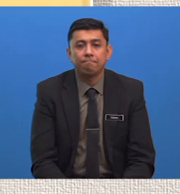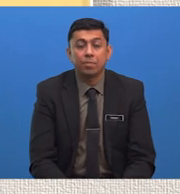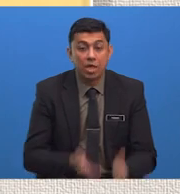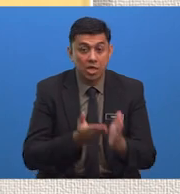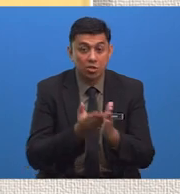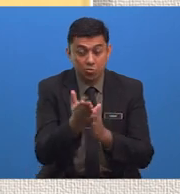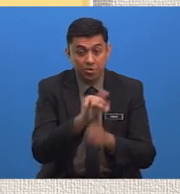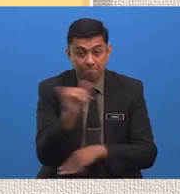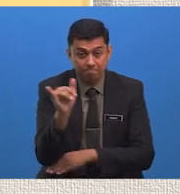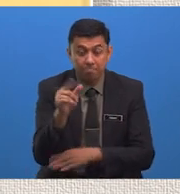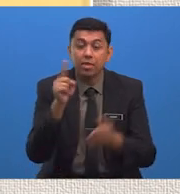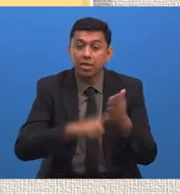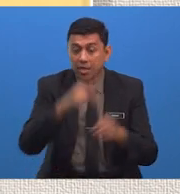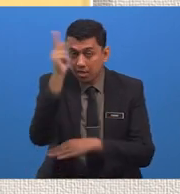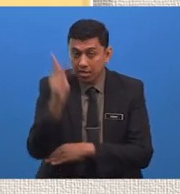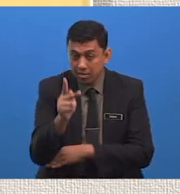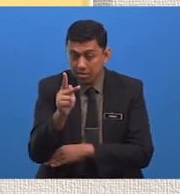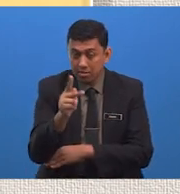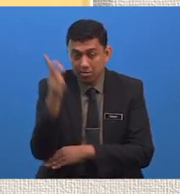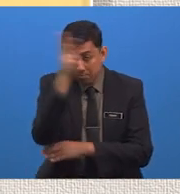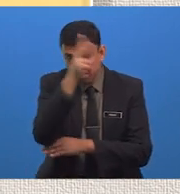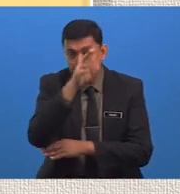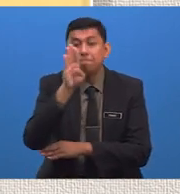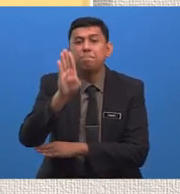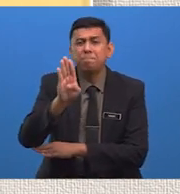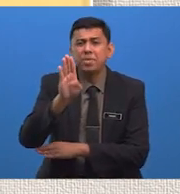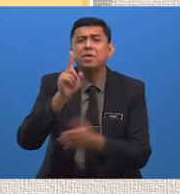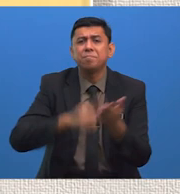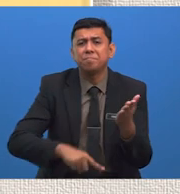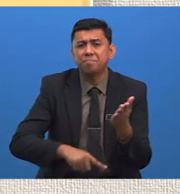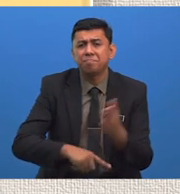Okey, seterusnya, apakah kerajaan yang berlabel B?